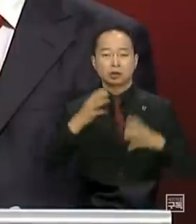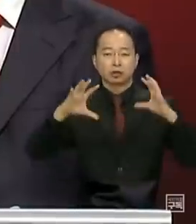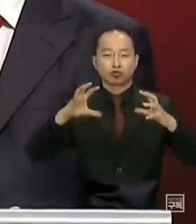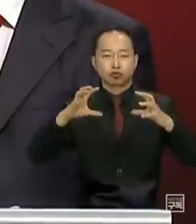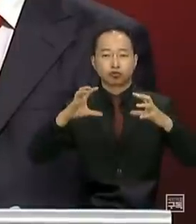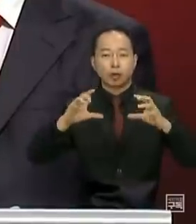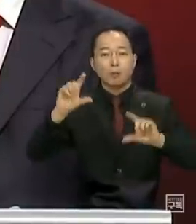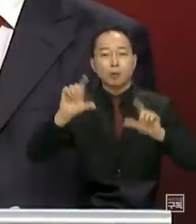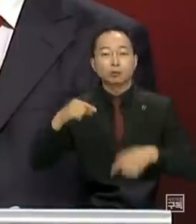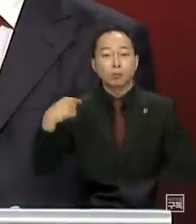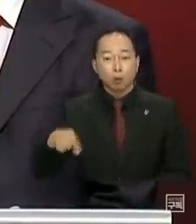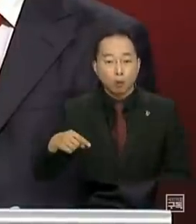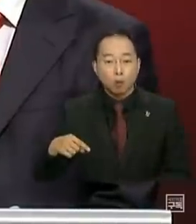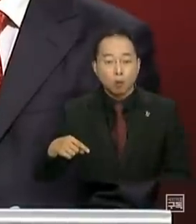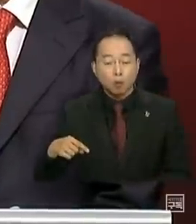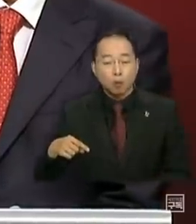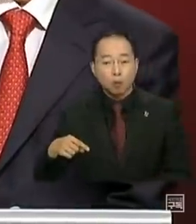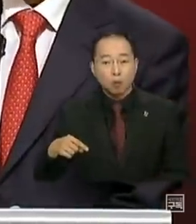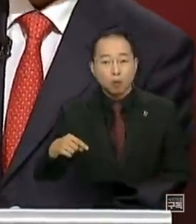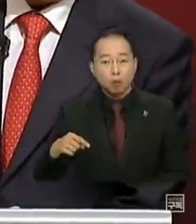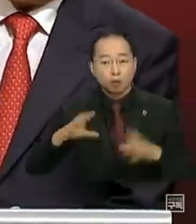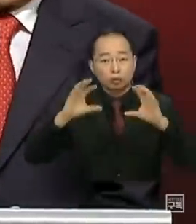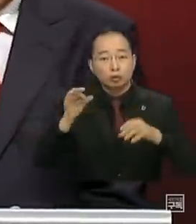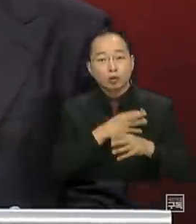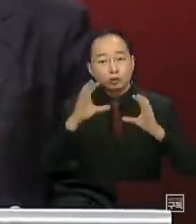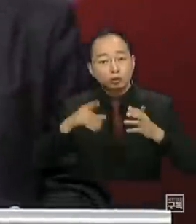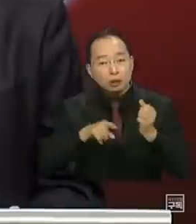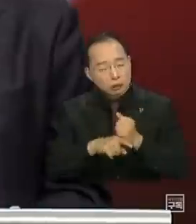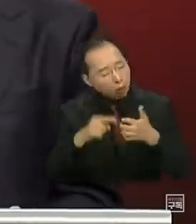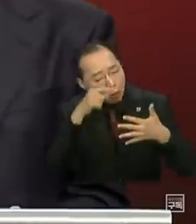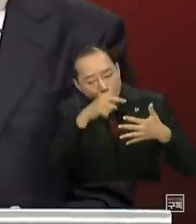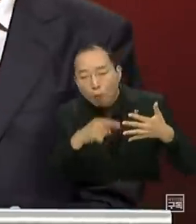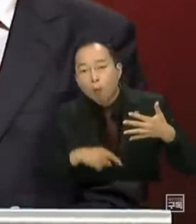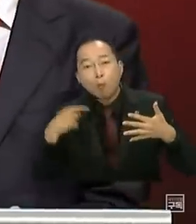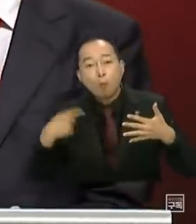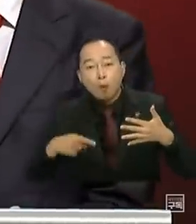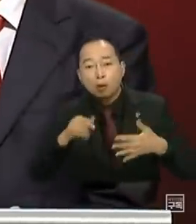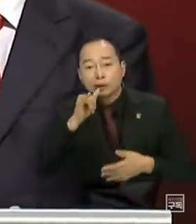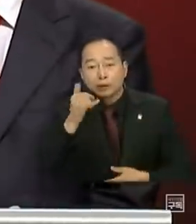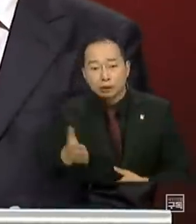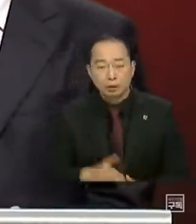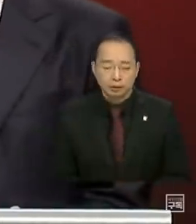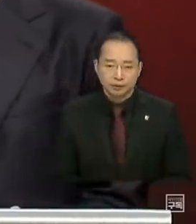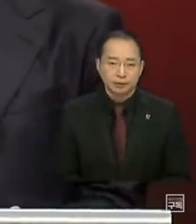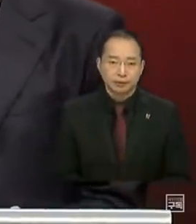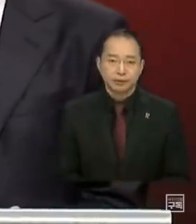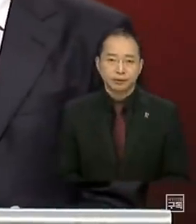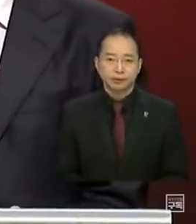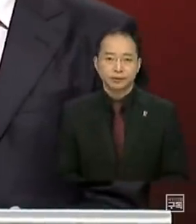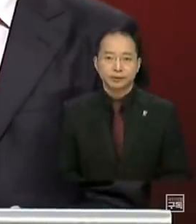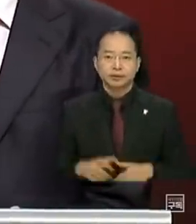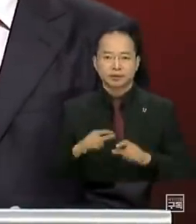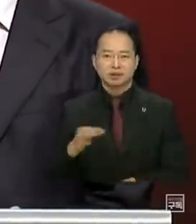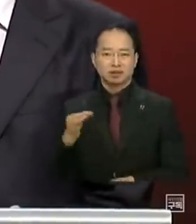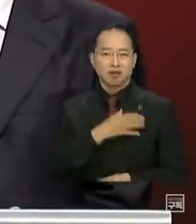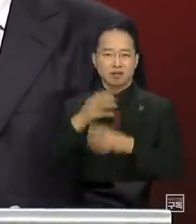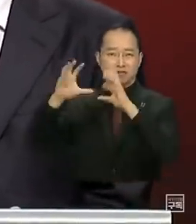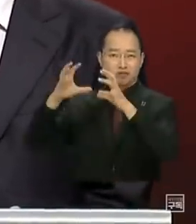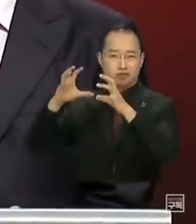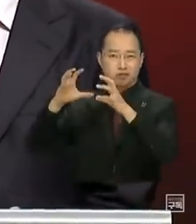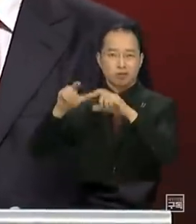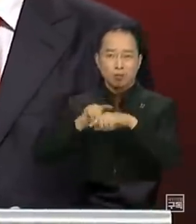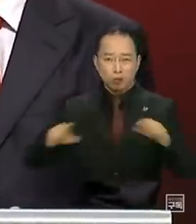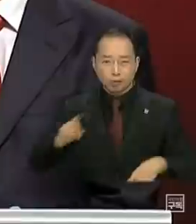선진국은 어떤 것을 갖춘 게 선진국입니까? 사실 그 선진국 체제는 우리가 통상 이야기할 때는 소득